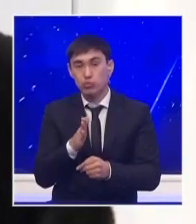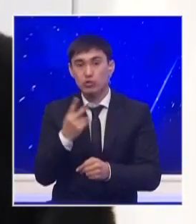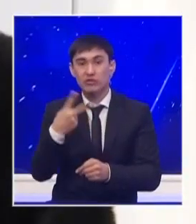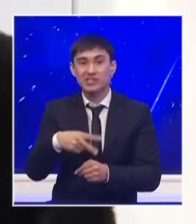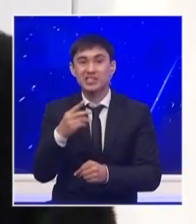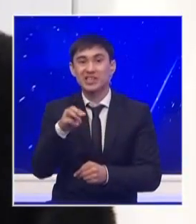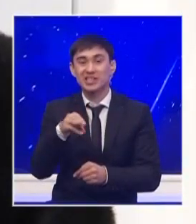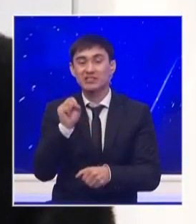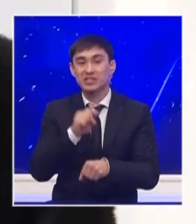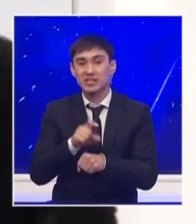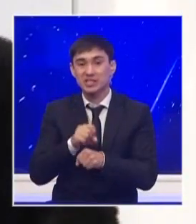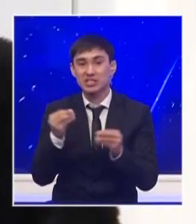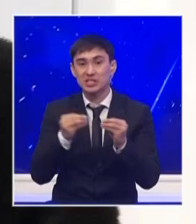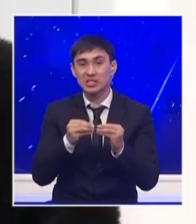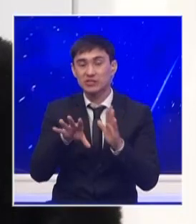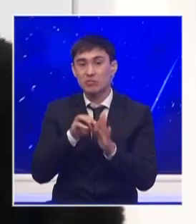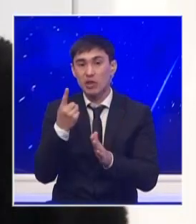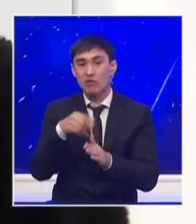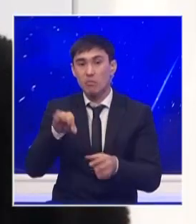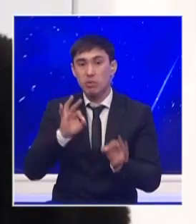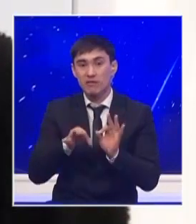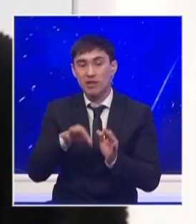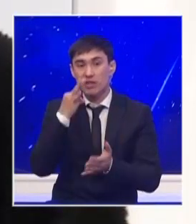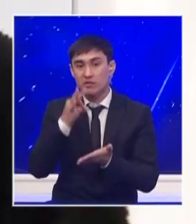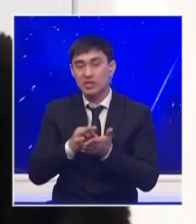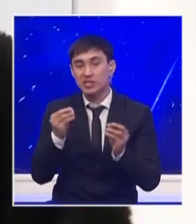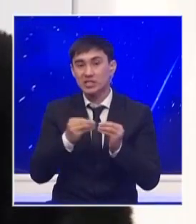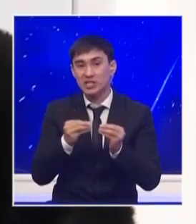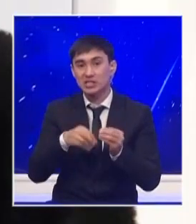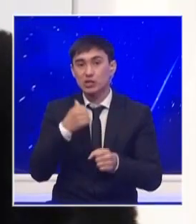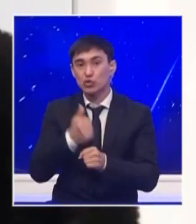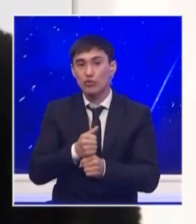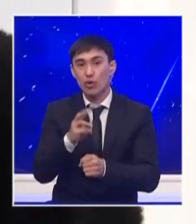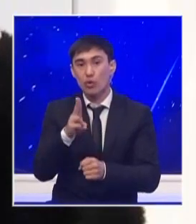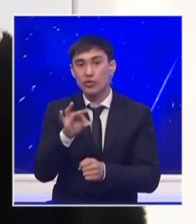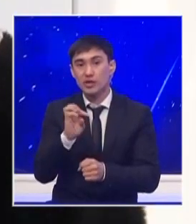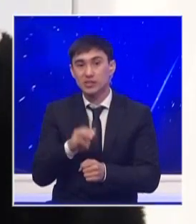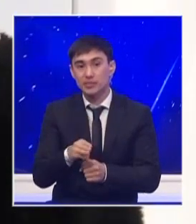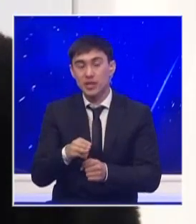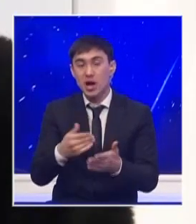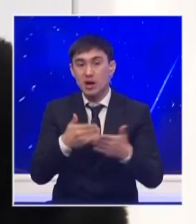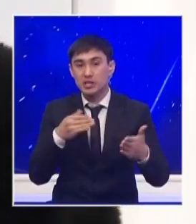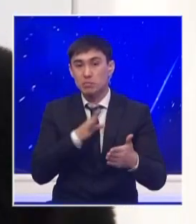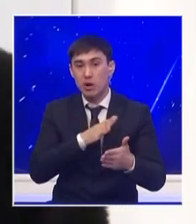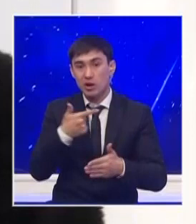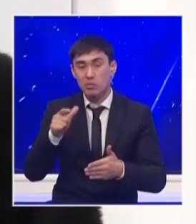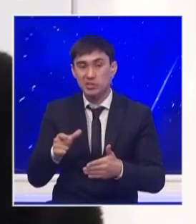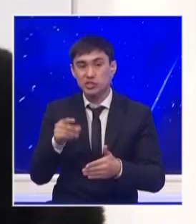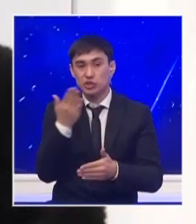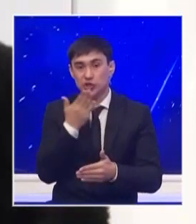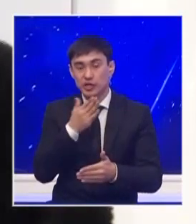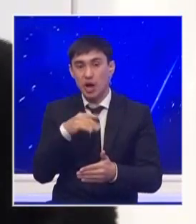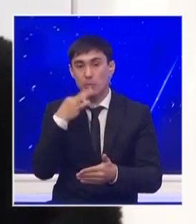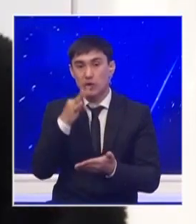20 тестовых заданий 10 с выбором одного правильного ответа и 10 на основе контекста также если раньше по грамотности чтения